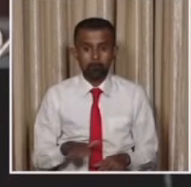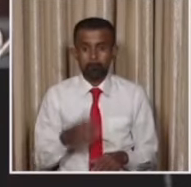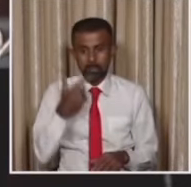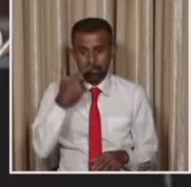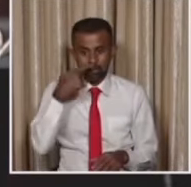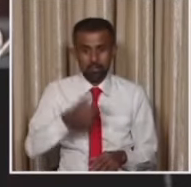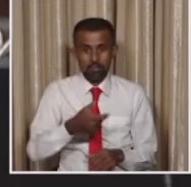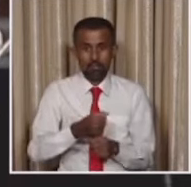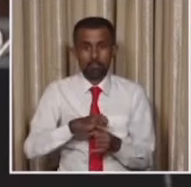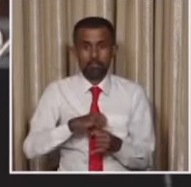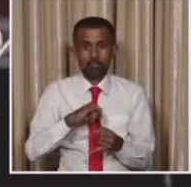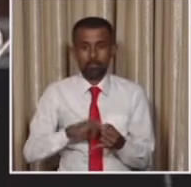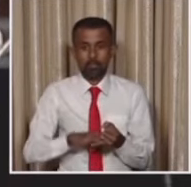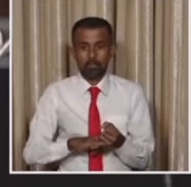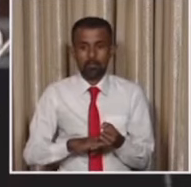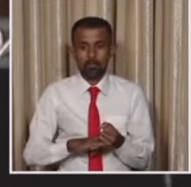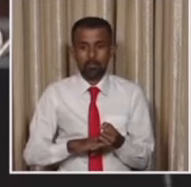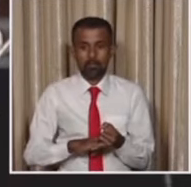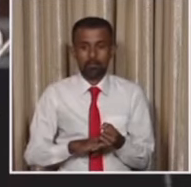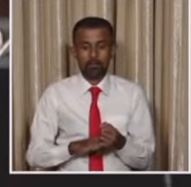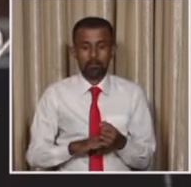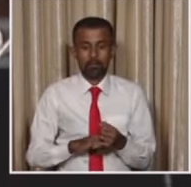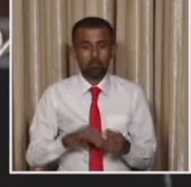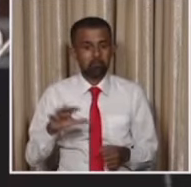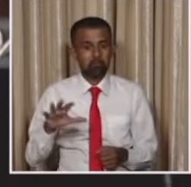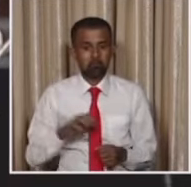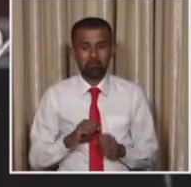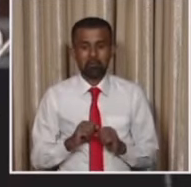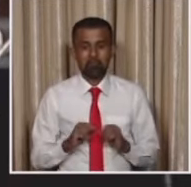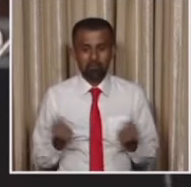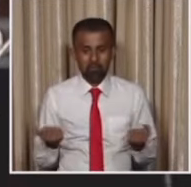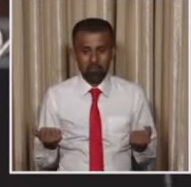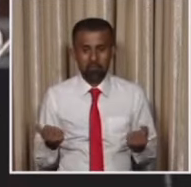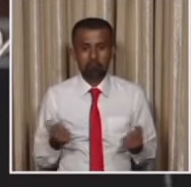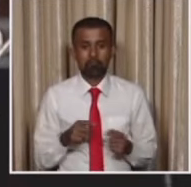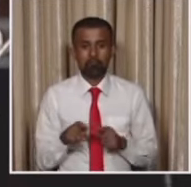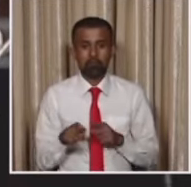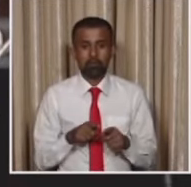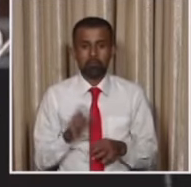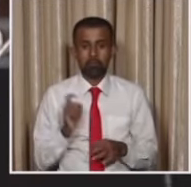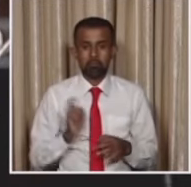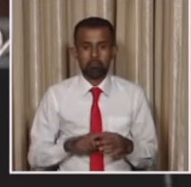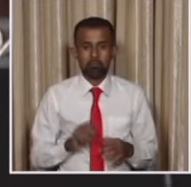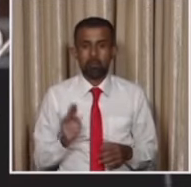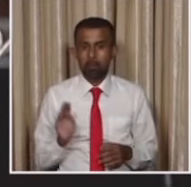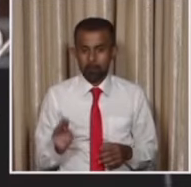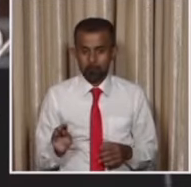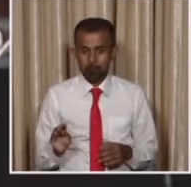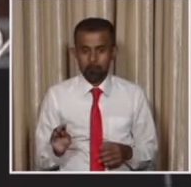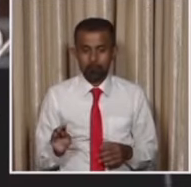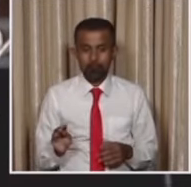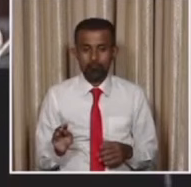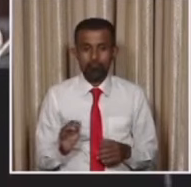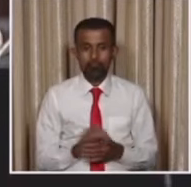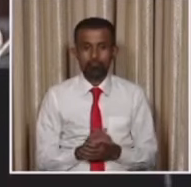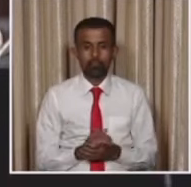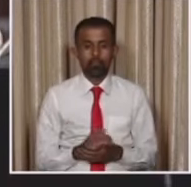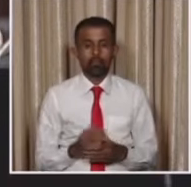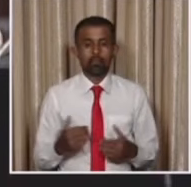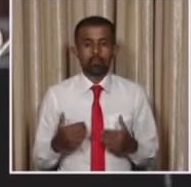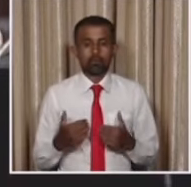සහ ගෑස් සම්පත ප්‍රයෝජනයක් නැති සම්පතක් බවට පරිවර්තන වීමේ අවදානමක් තියෙනවා. ඒ නිසා